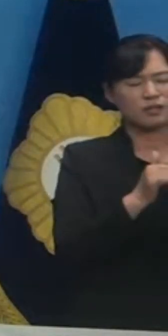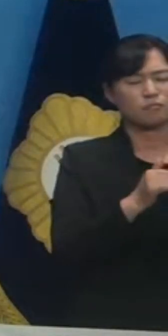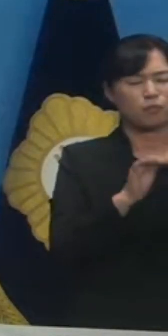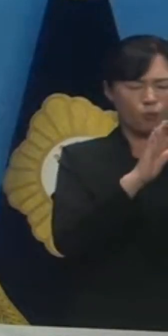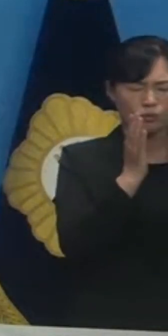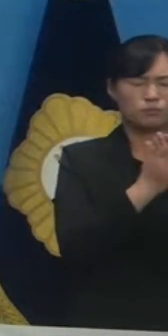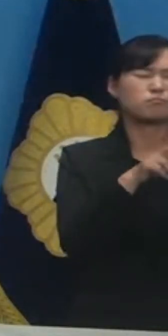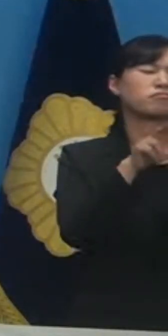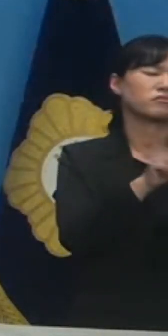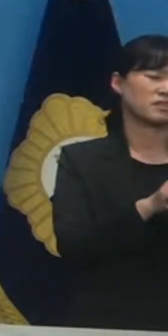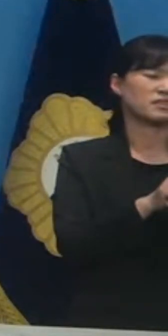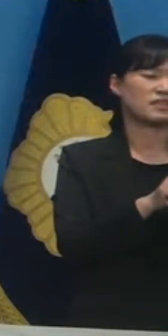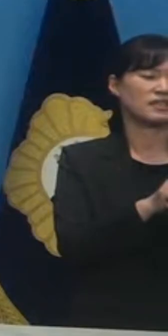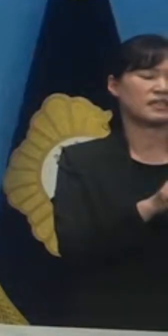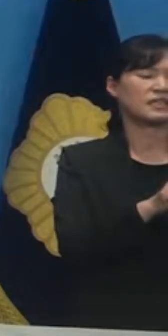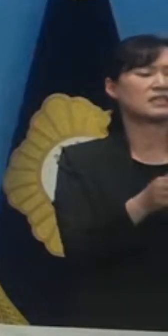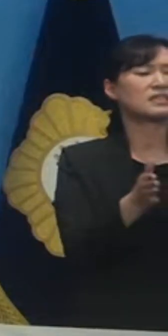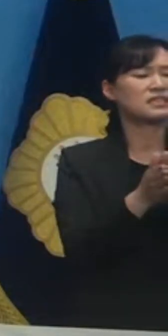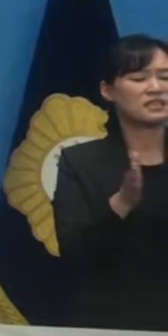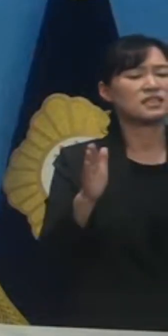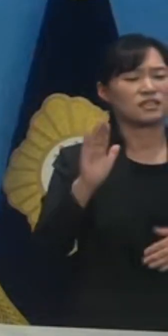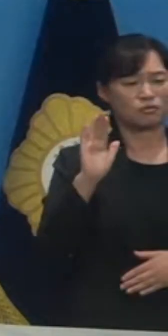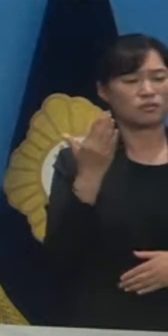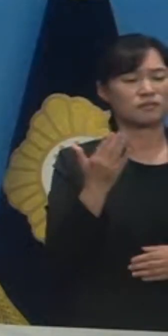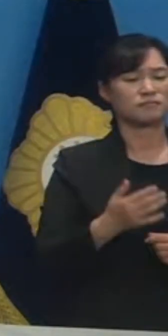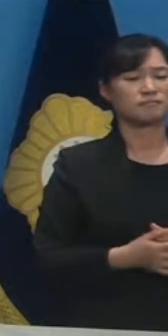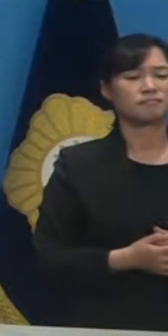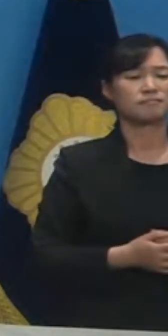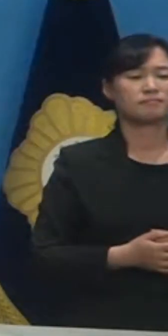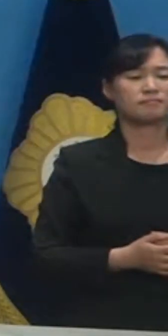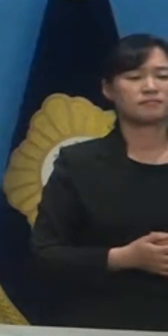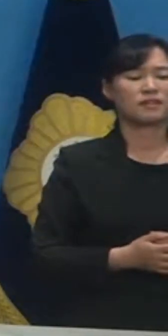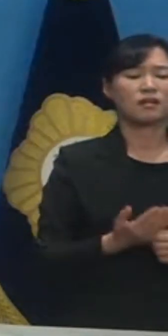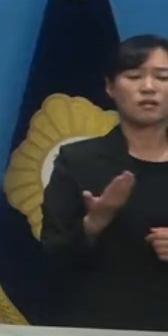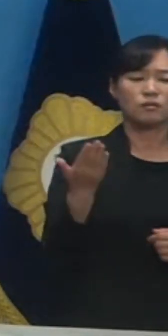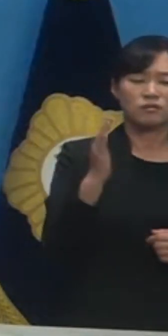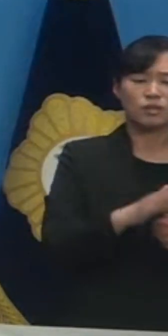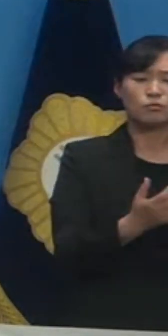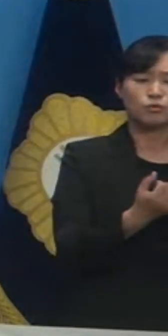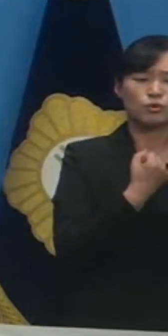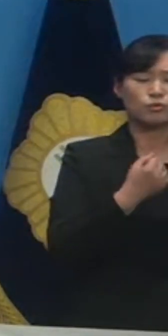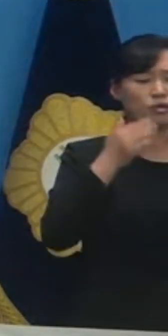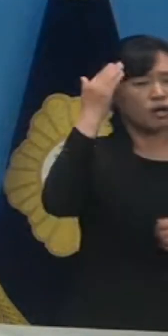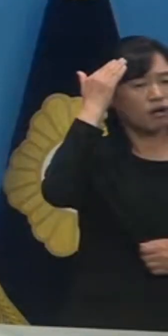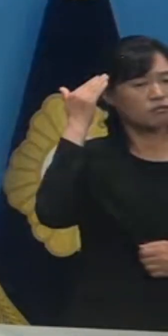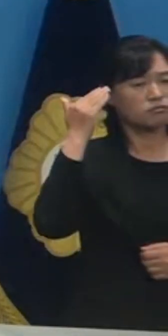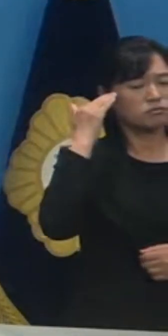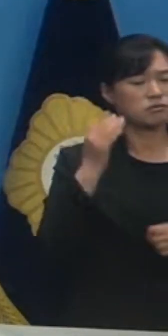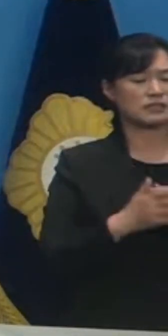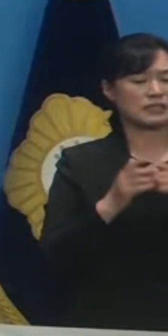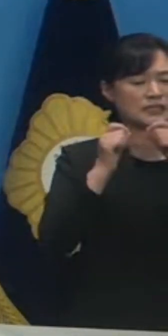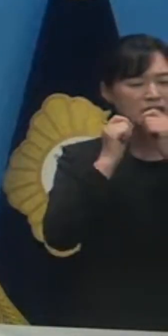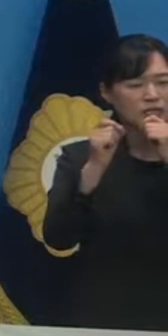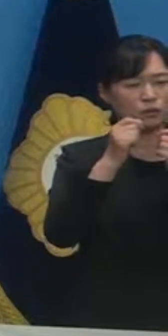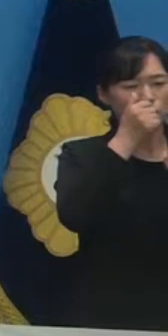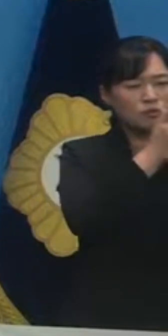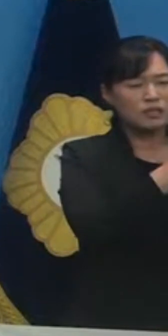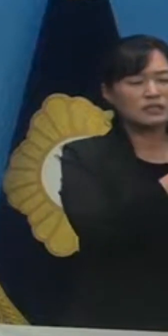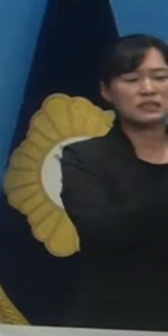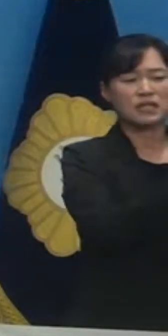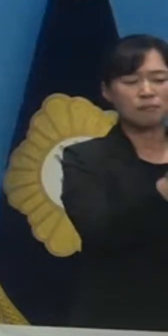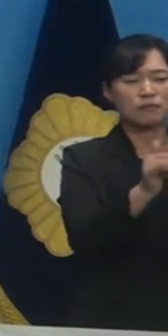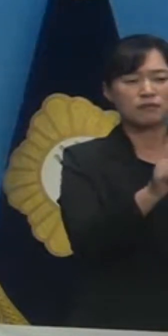문제와 비극의 시발점이자 원흉입니다. 그럼에도 불구하고 대한민국은 사기범죄를 저지른